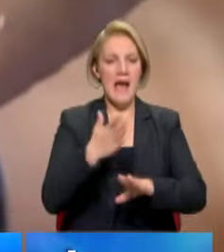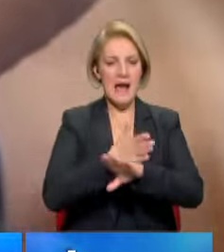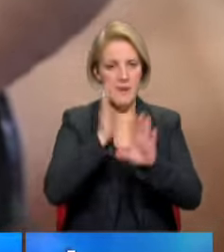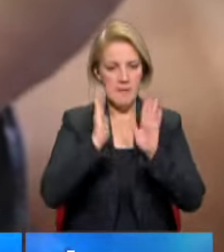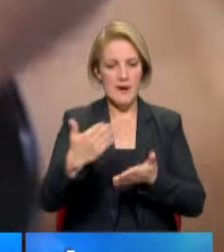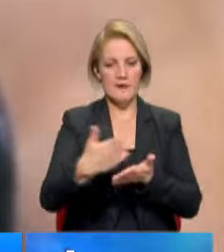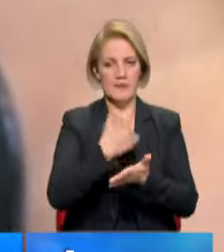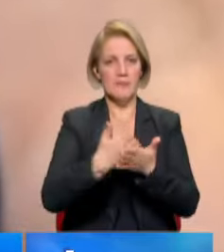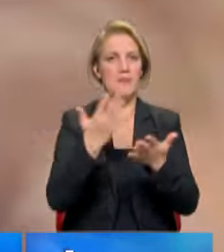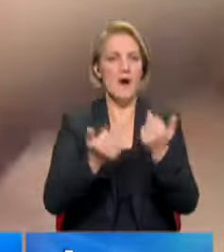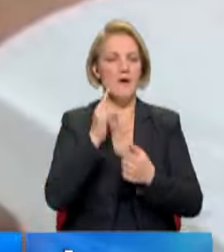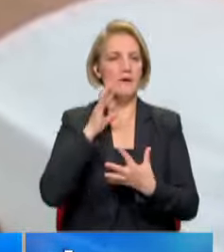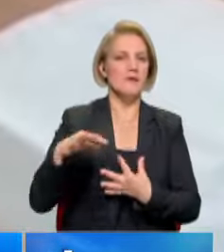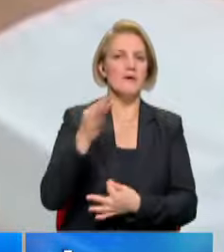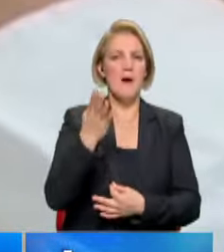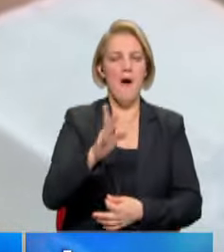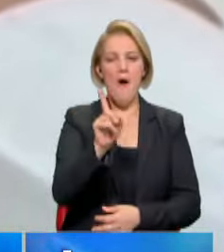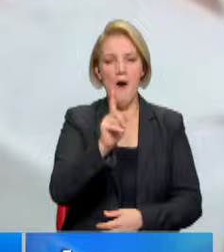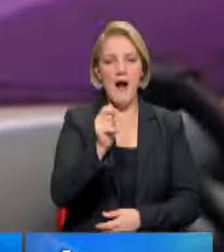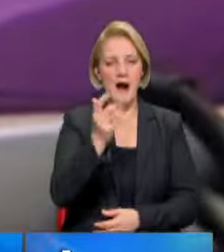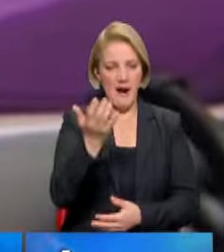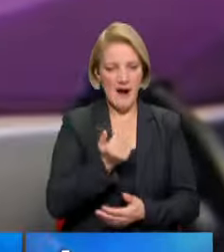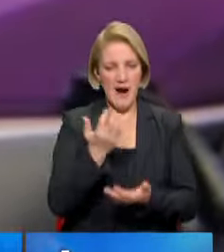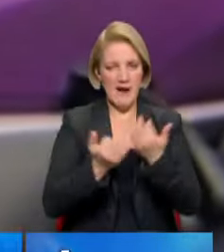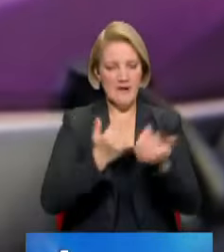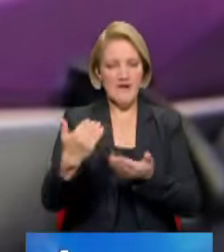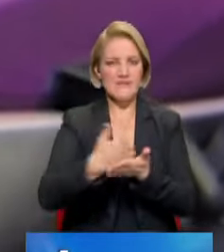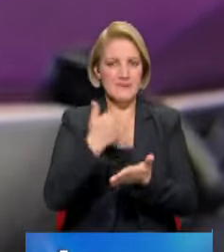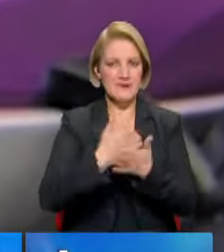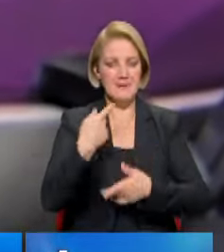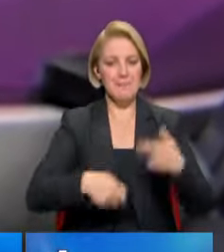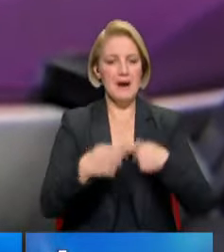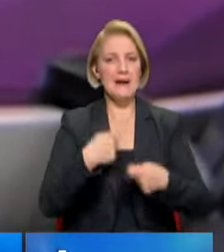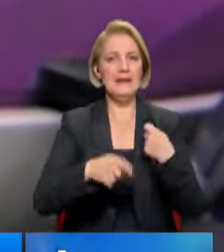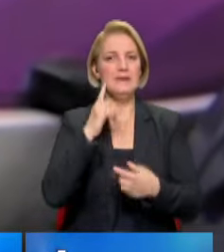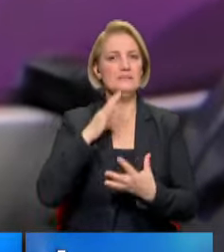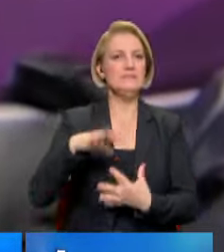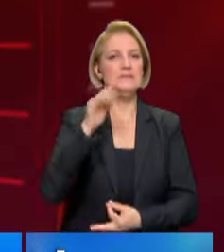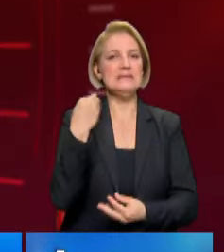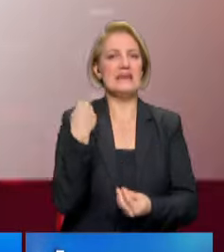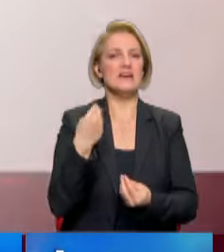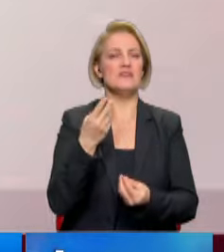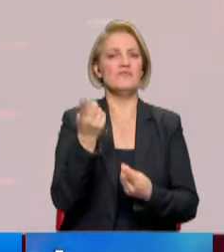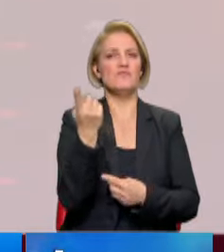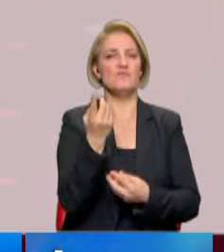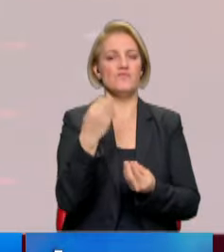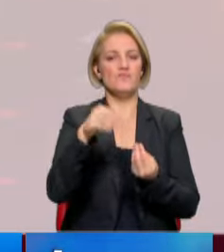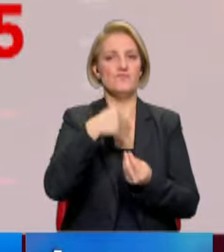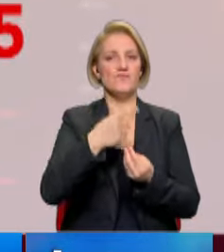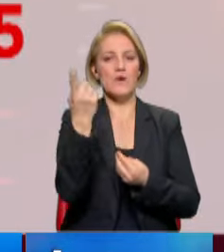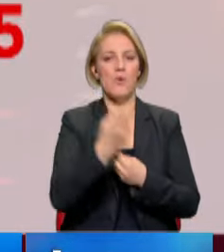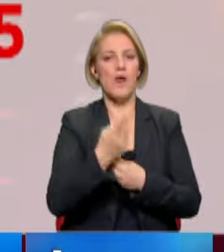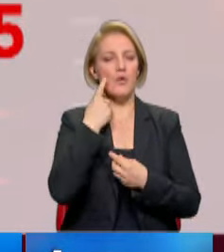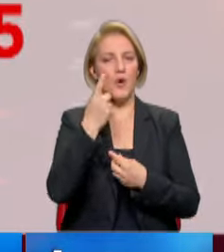bile kredi kartıyla alıyor dar gelirli. 10 liralık alışverişine kart çektiriyor. Bankalar tüketiciye yeni faiz oranlarını hatırlattı kısa